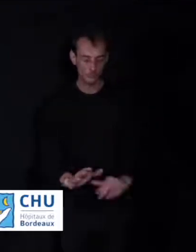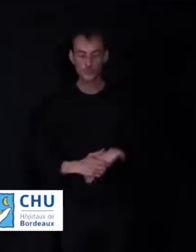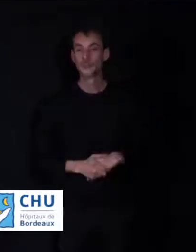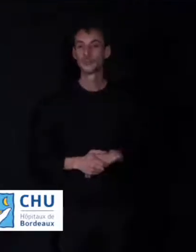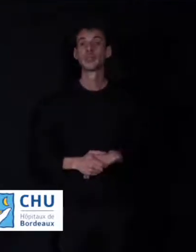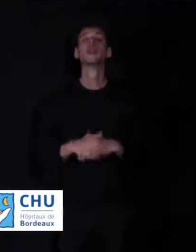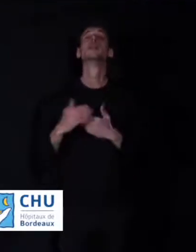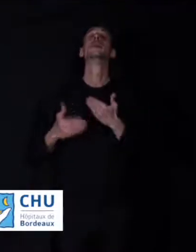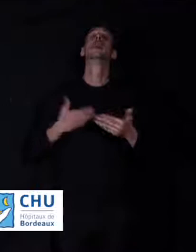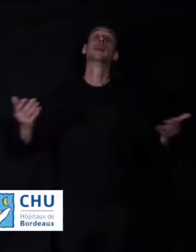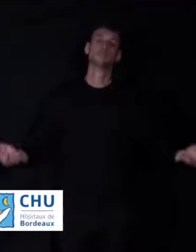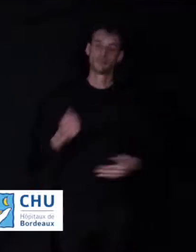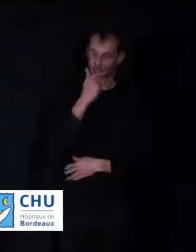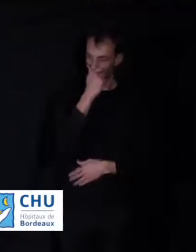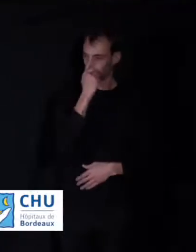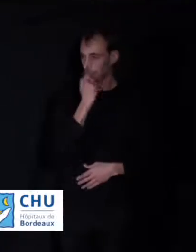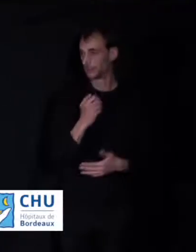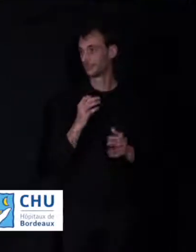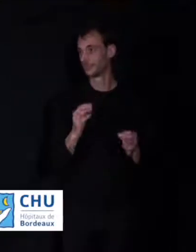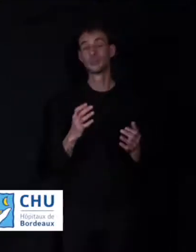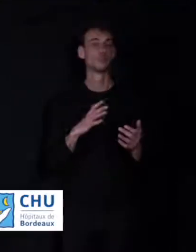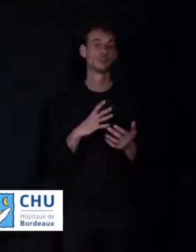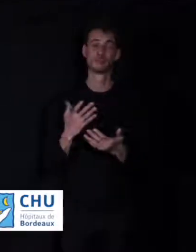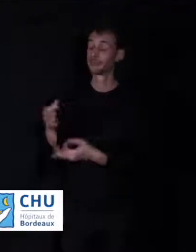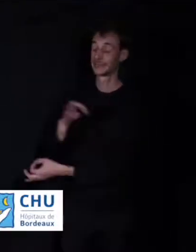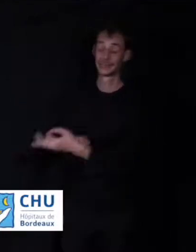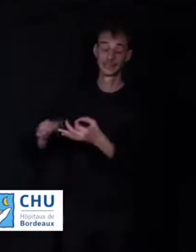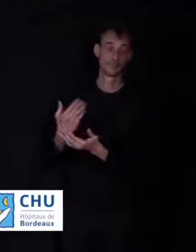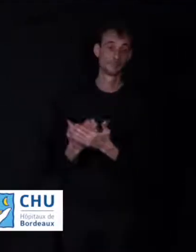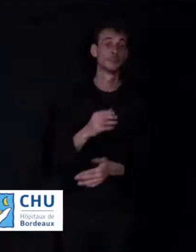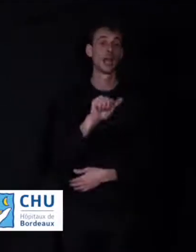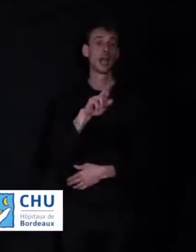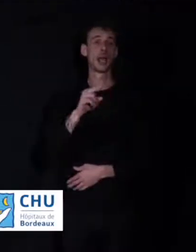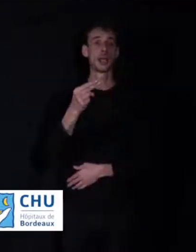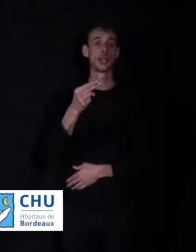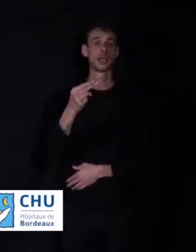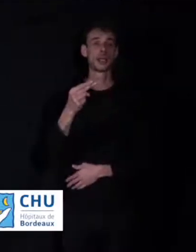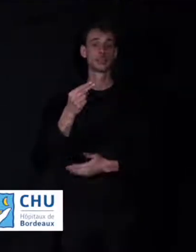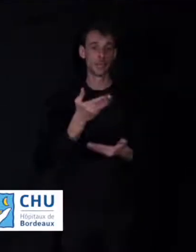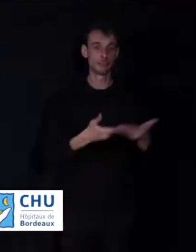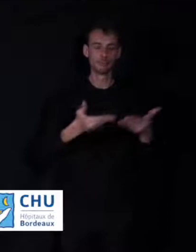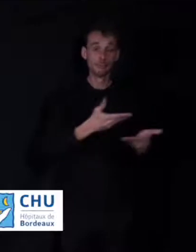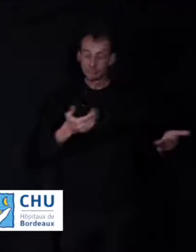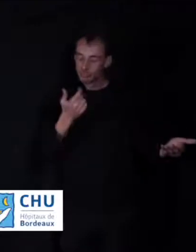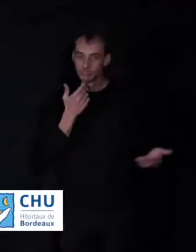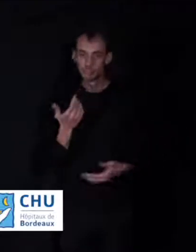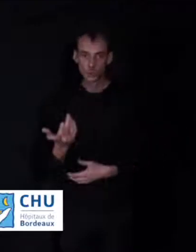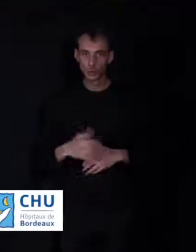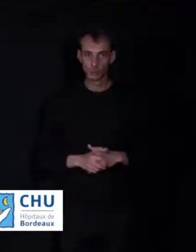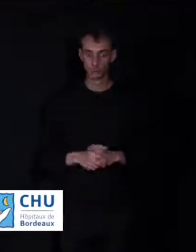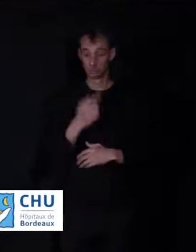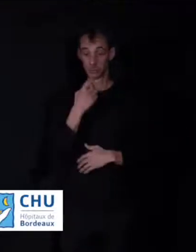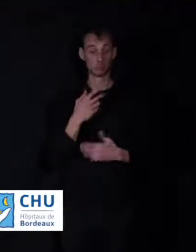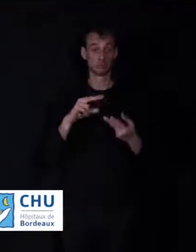les vaccins à ARN messager. Qu'est-ce que c'est l'ARN messager? C'est une partie de l'information